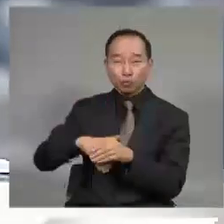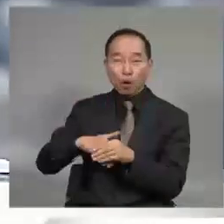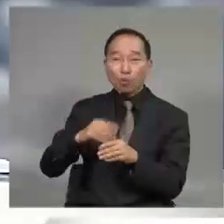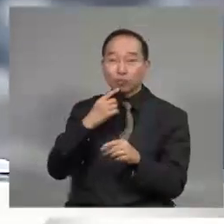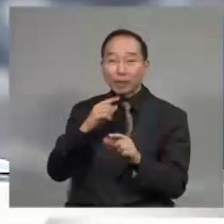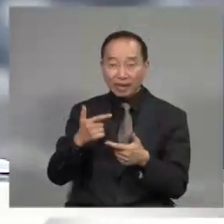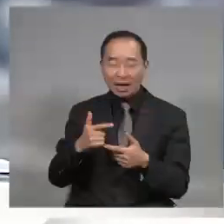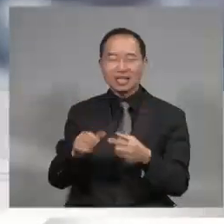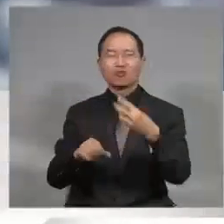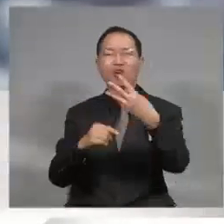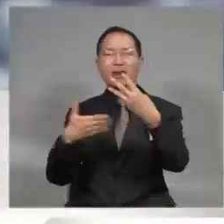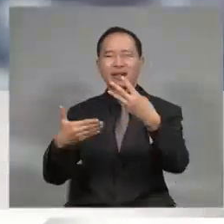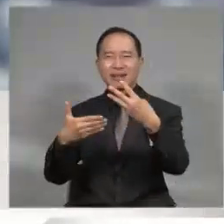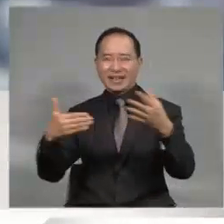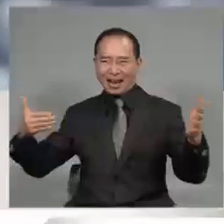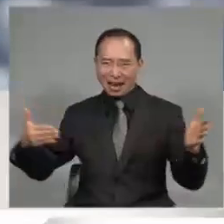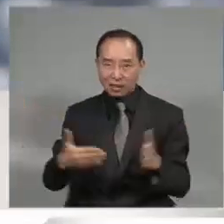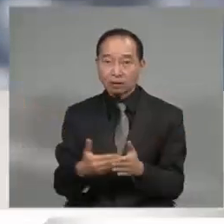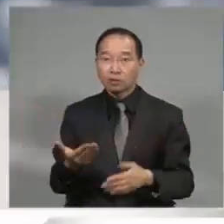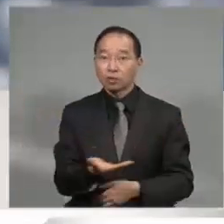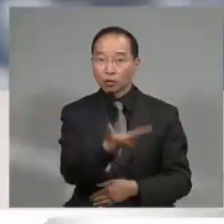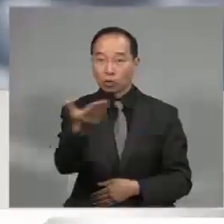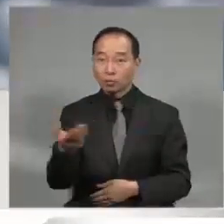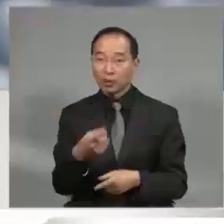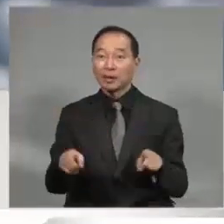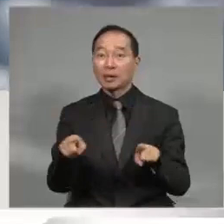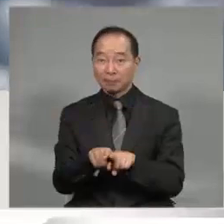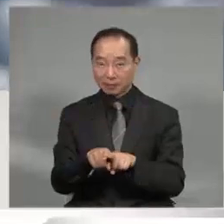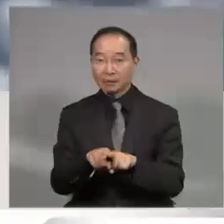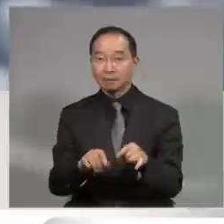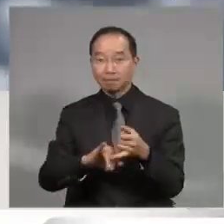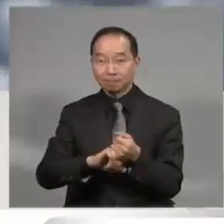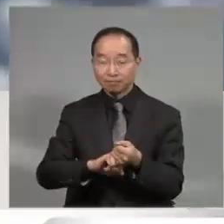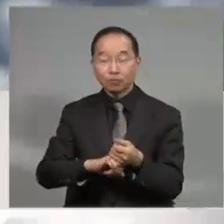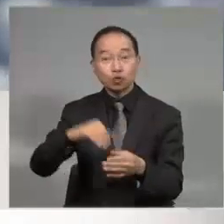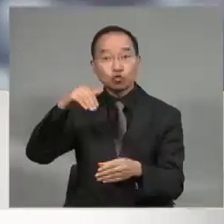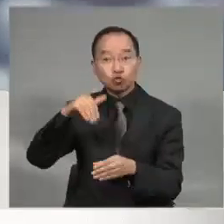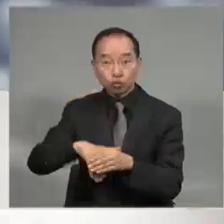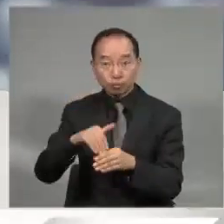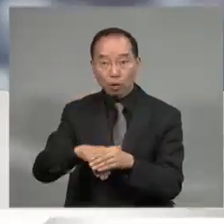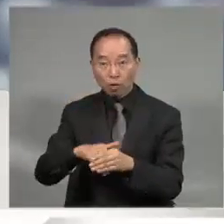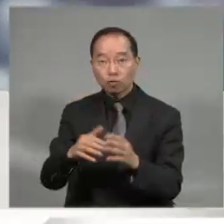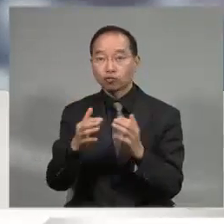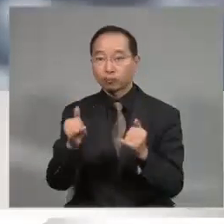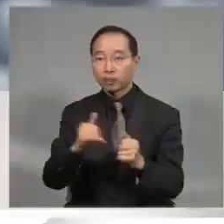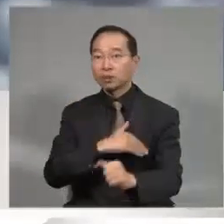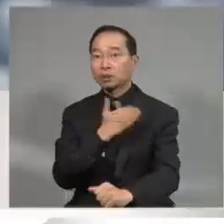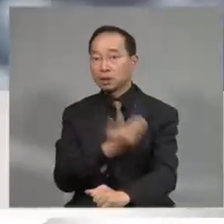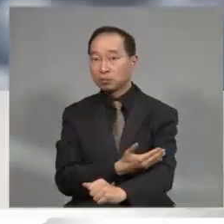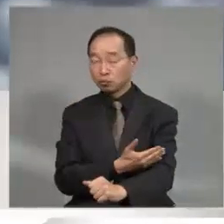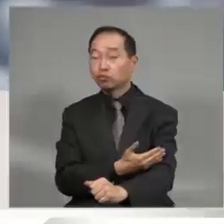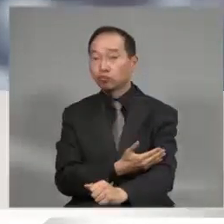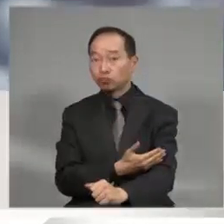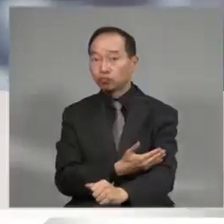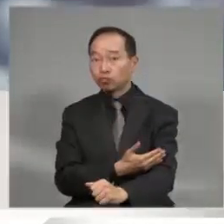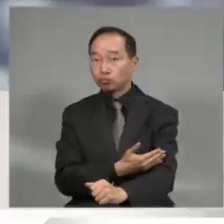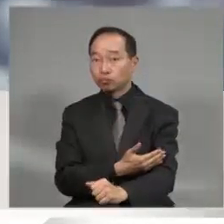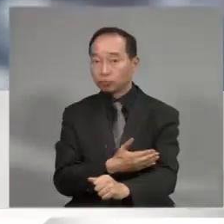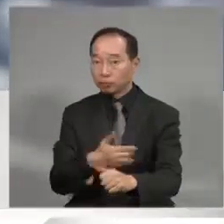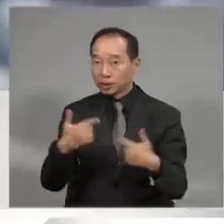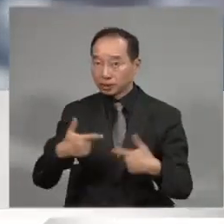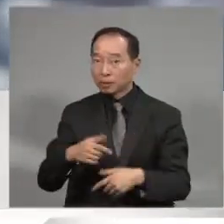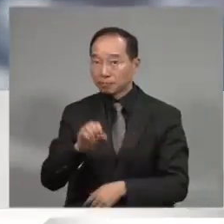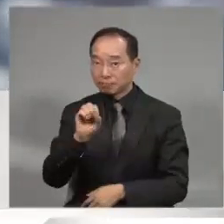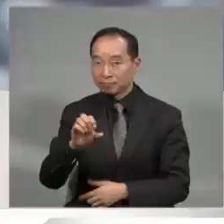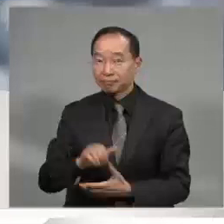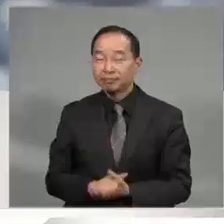본선거가 끝나는 날까지 여러분과 함께하도록 하겠습니다. 투표! 국민의 의무이자 권리라는 말씀 항상 드리지 않습니까?